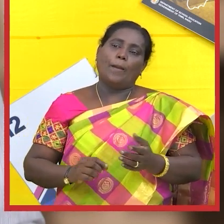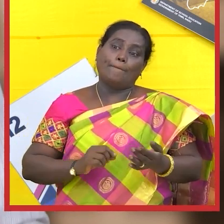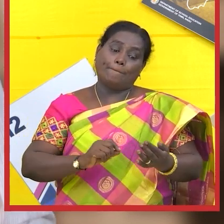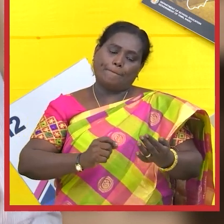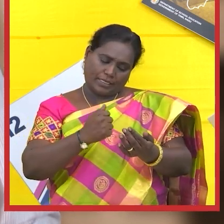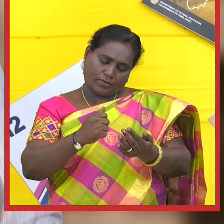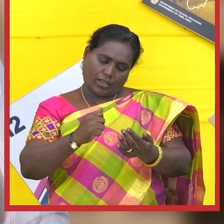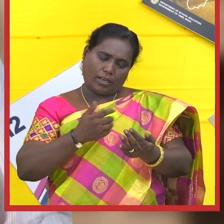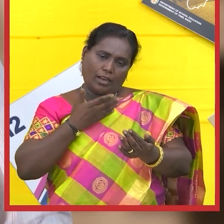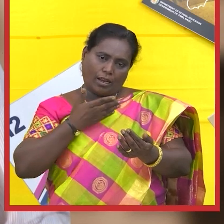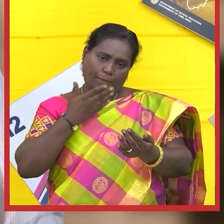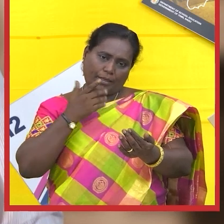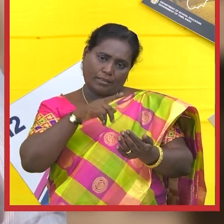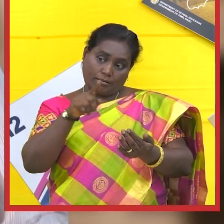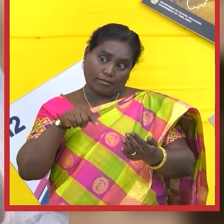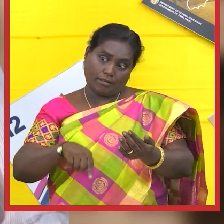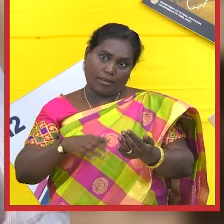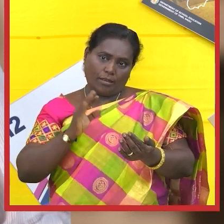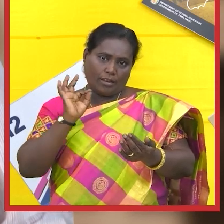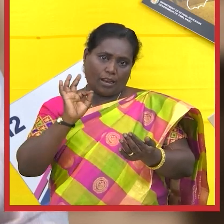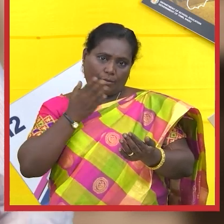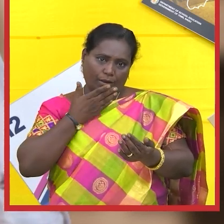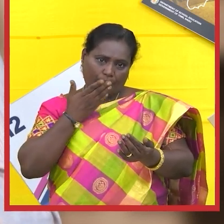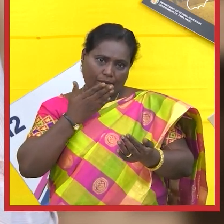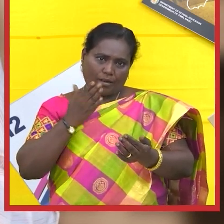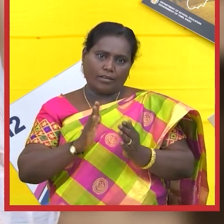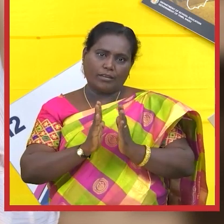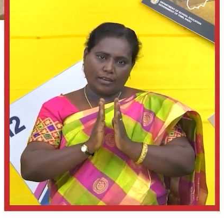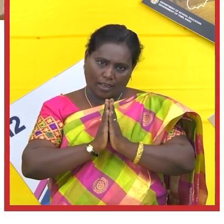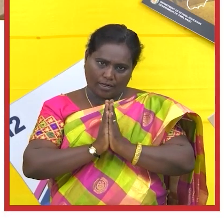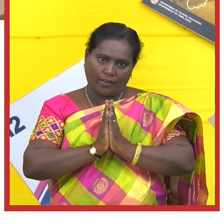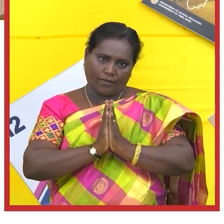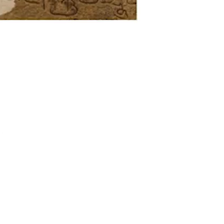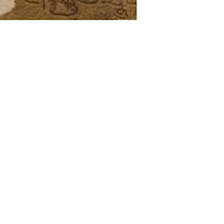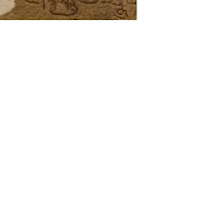வினாக்கள் நன்கு பயிற்சி பெறுங்கள், நல்ல முறையிலே படியுங்கள். நன்றி, வணக்கம்.